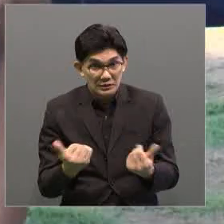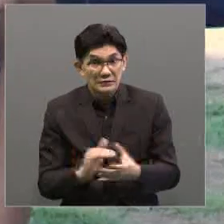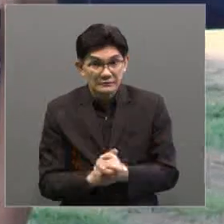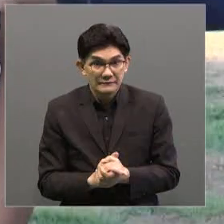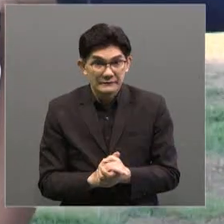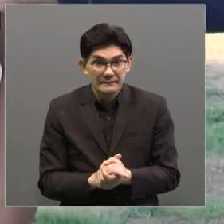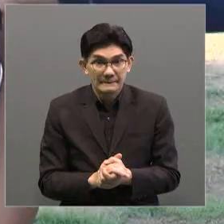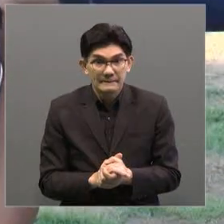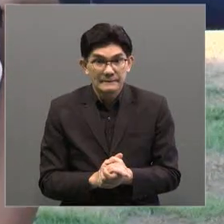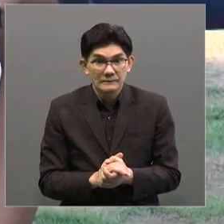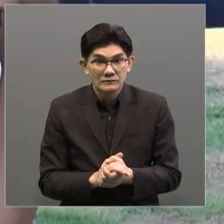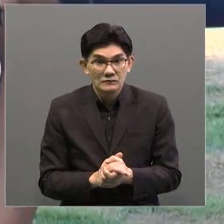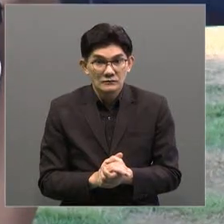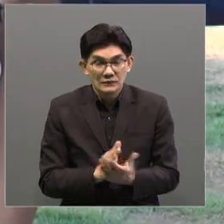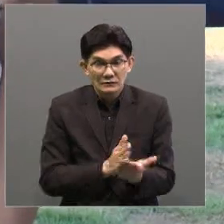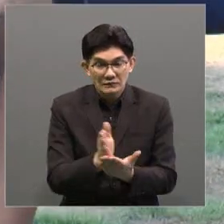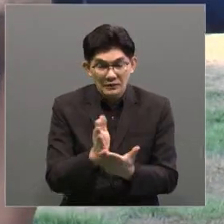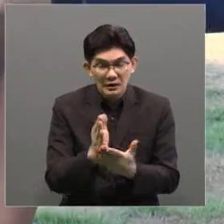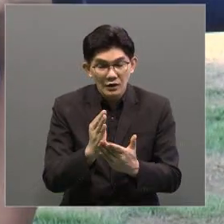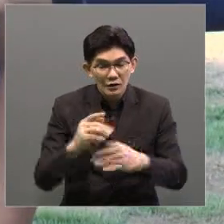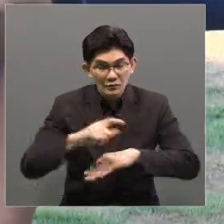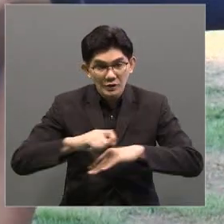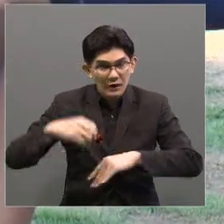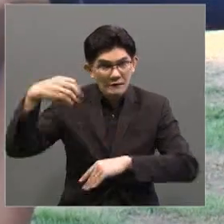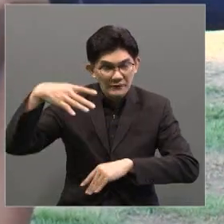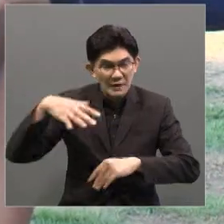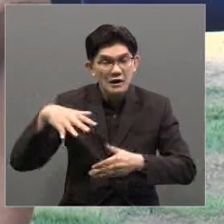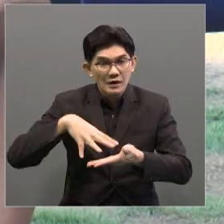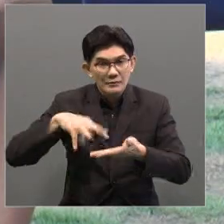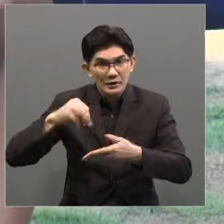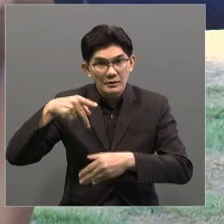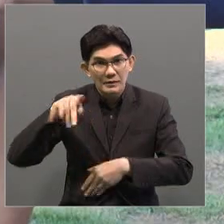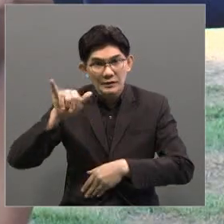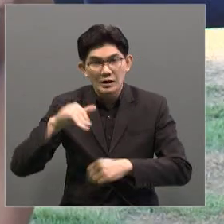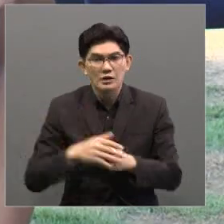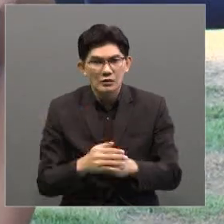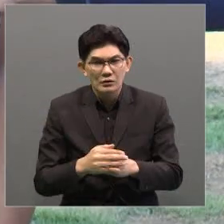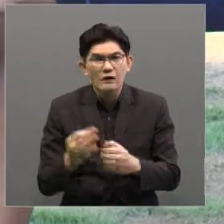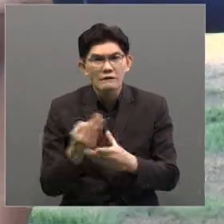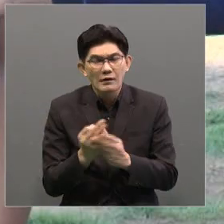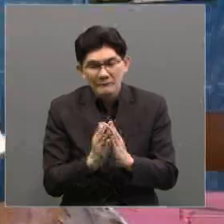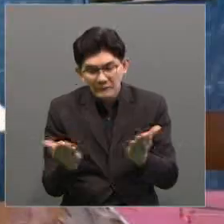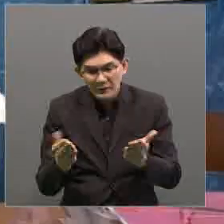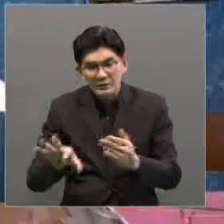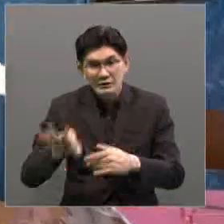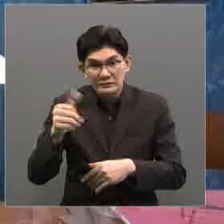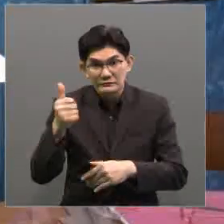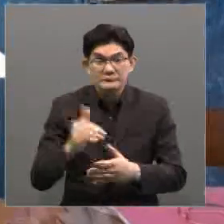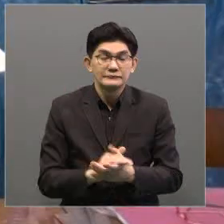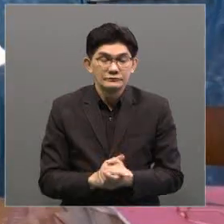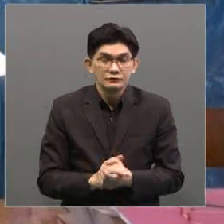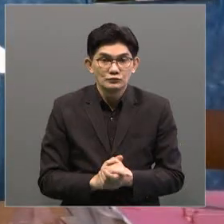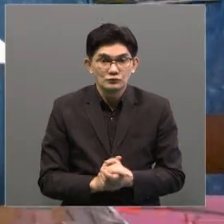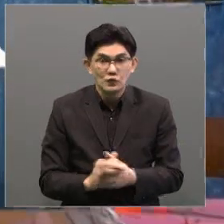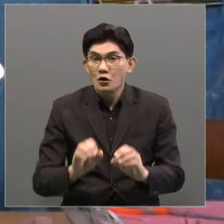ได้คณะวิศวกรรมไฟฟ้ามหาวิทยาลัยพะเยาครับผมในรอบพอร์ตโฟลิโอครับ อาจ